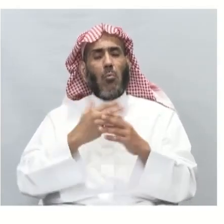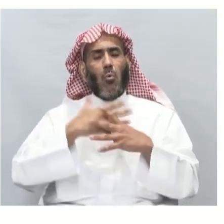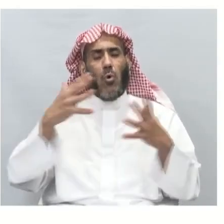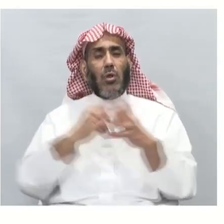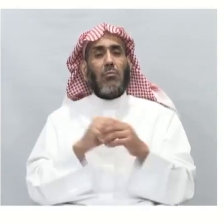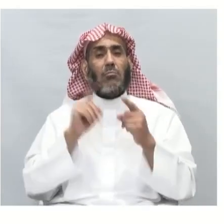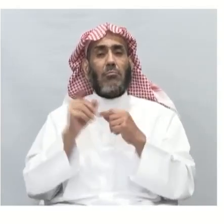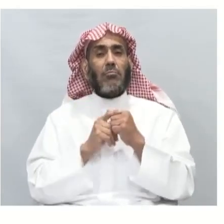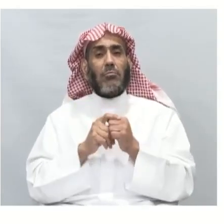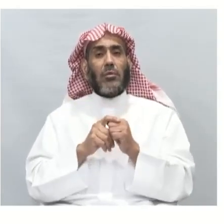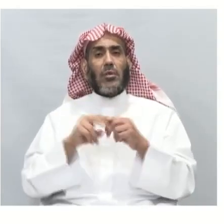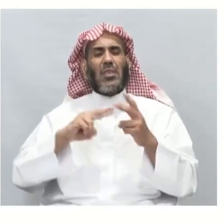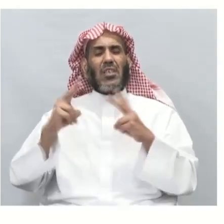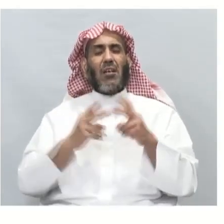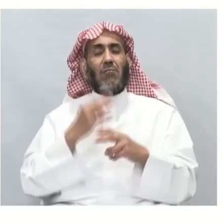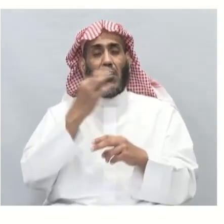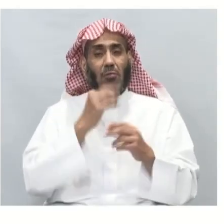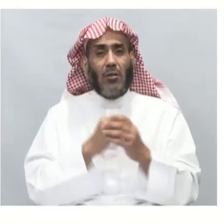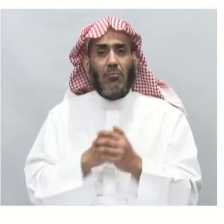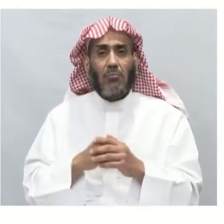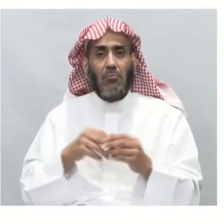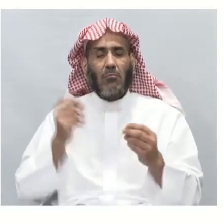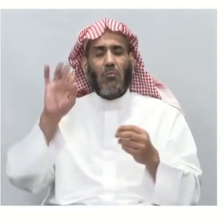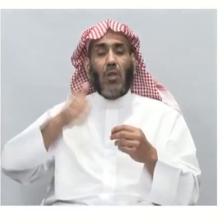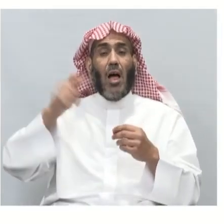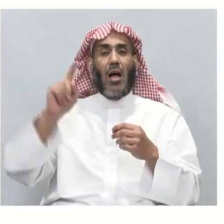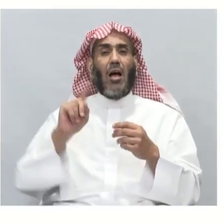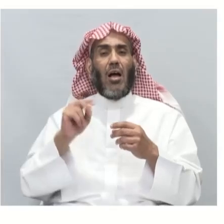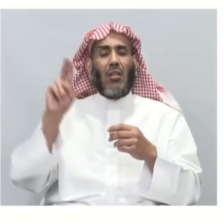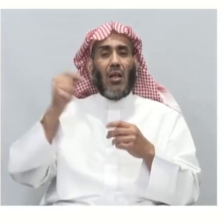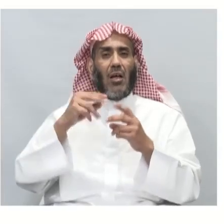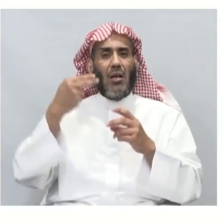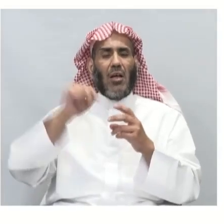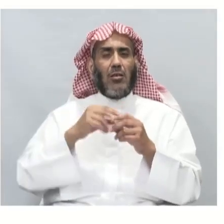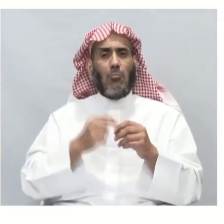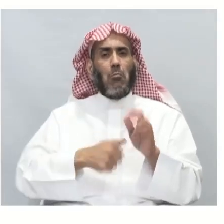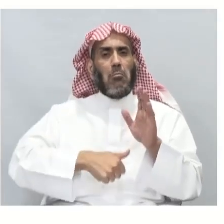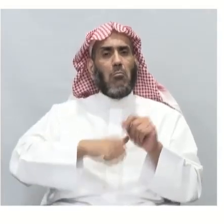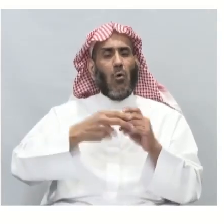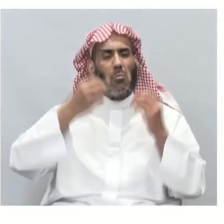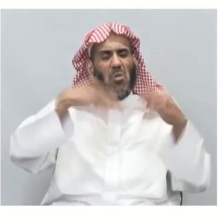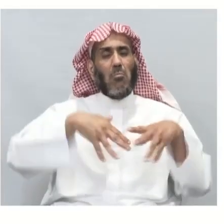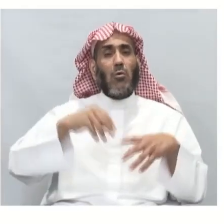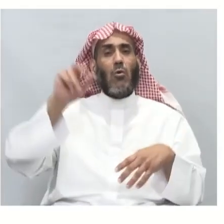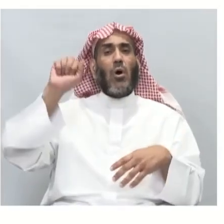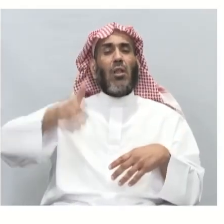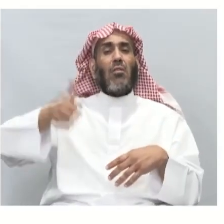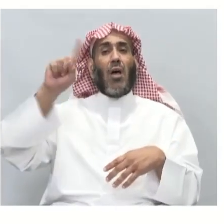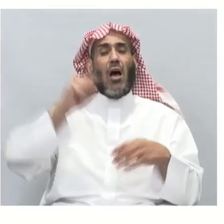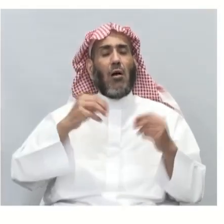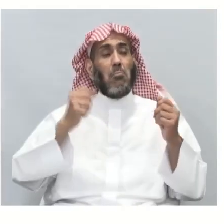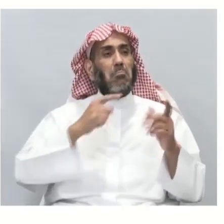اهمها اشرنا هنا اختلاف الالفاظ ففي كلمه ضاع ذم وفي كلمه ضاء مدح الفهم الخطا من الناقل